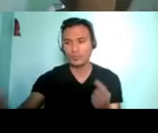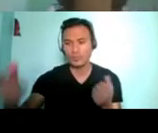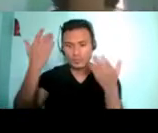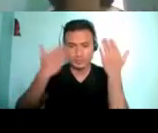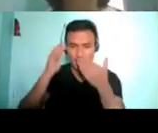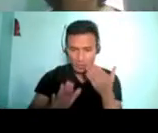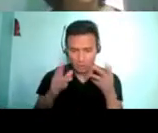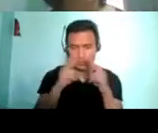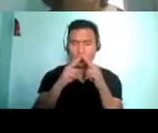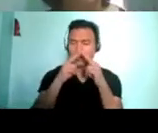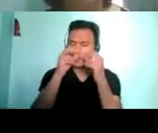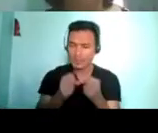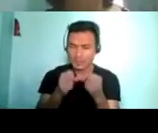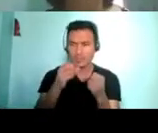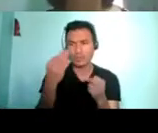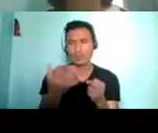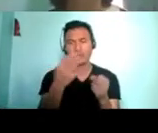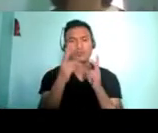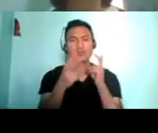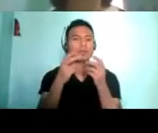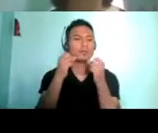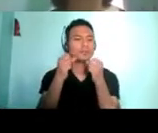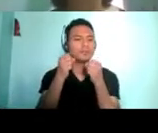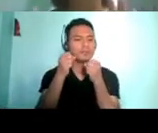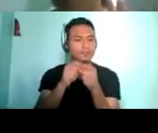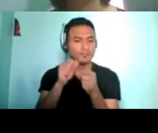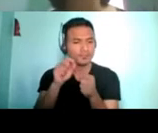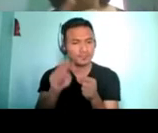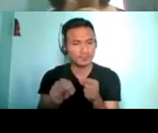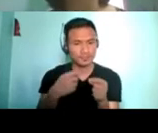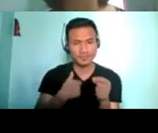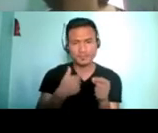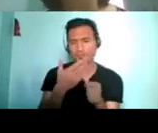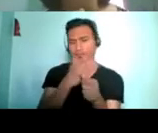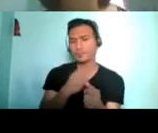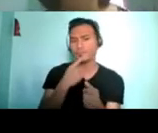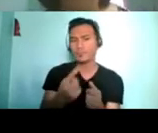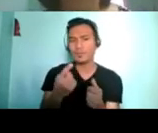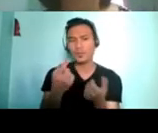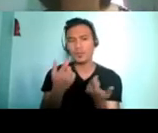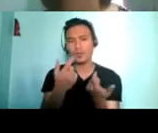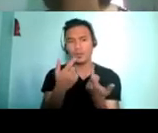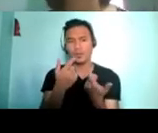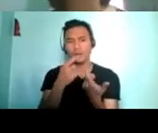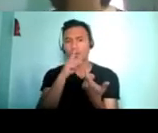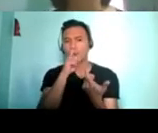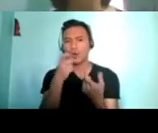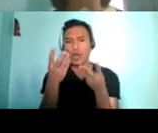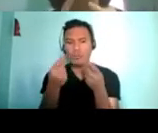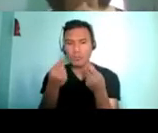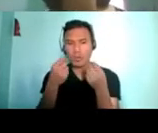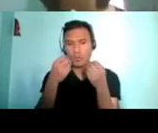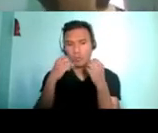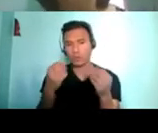रहने र सृजनात्मक बन्ने हो। जस्तै अब मैले अघि नै भने नि, कोड नम्बरको कोड वर्डको पो युज गर्ने हो कि,